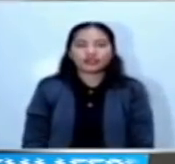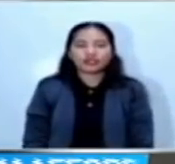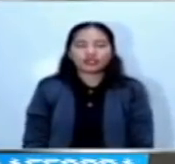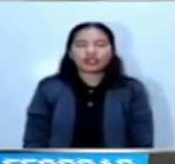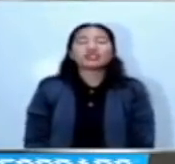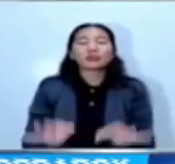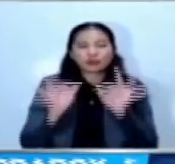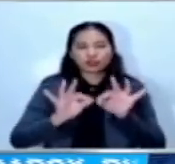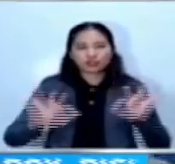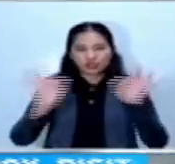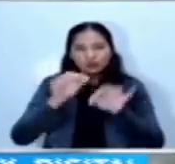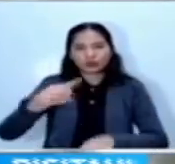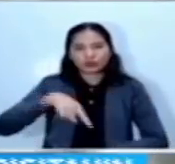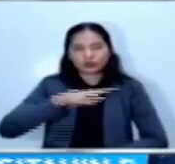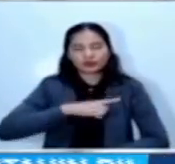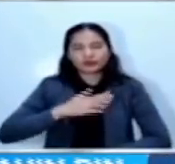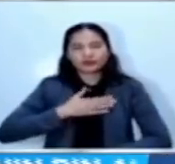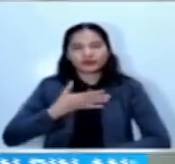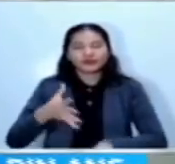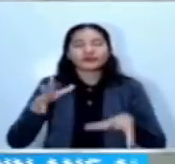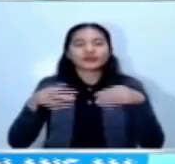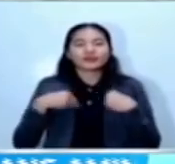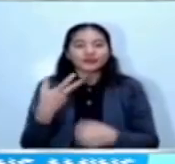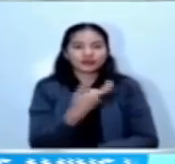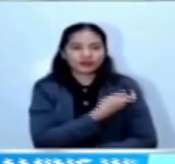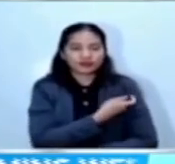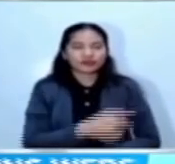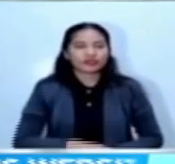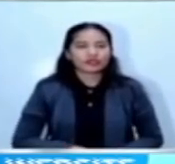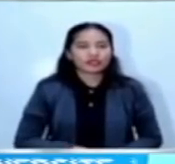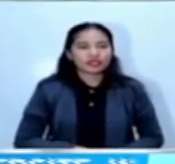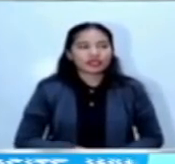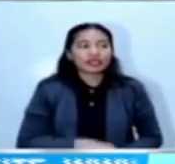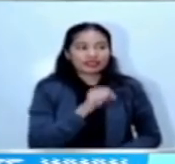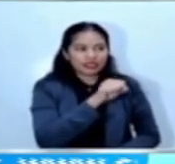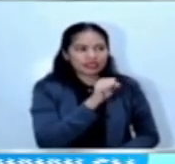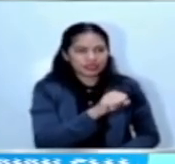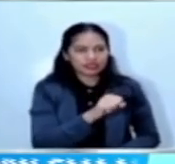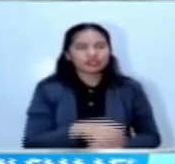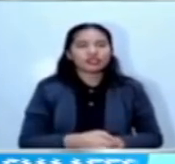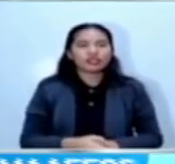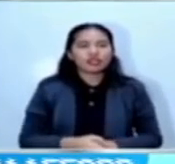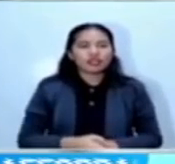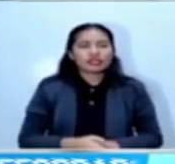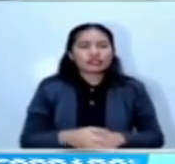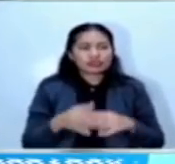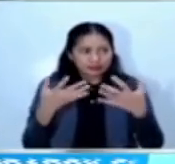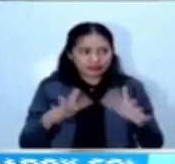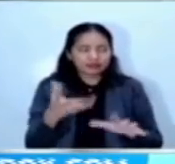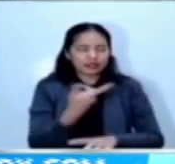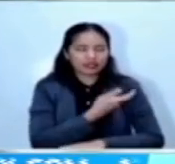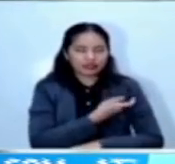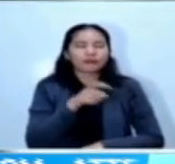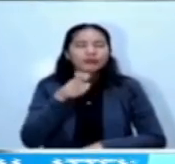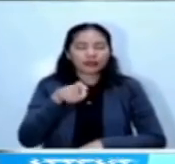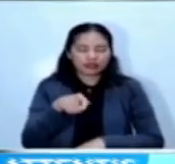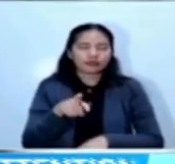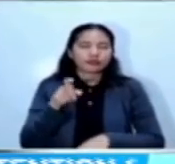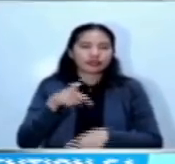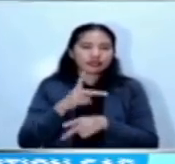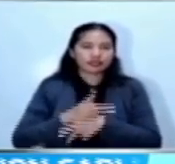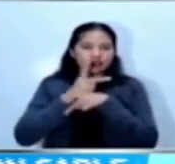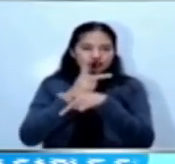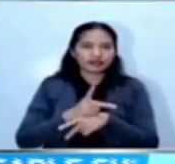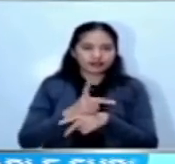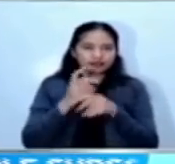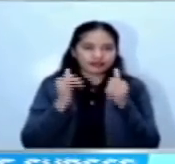yun nga. Mahalagang magpabakuna pero kahit yung mga bakunado na, dapat mag-ingat pa rin. Maraming salamat po sa inyong oras na ibinahagi po sa Balitanghali.